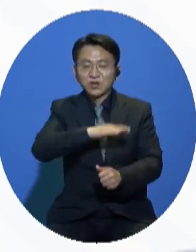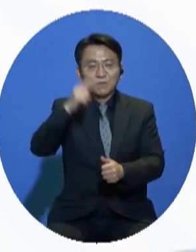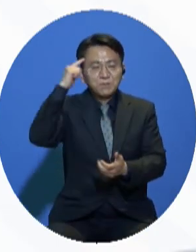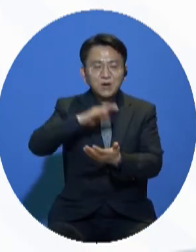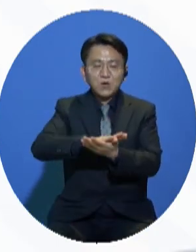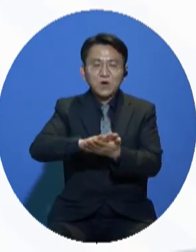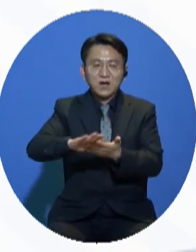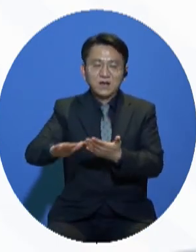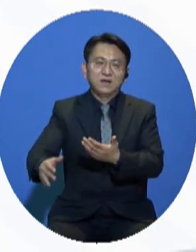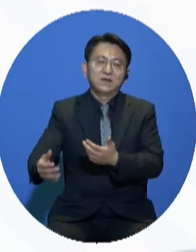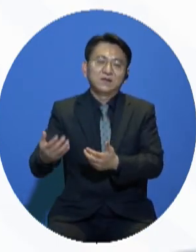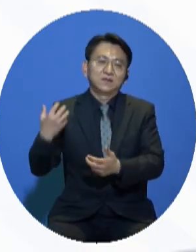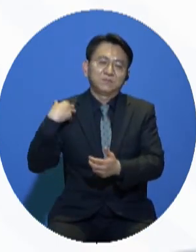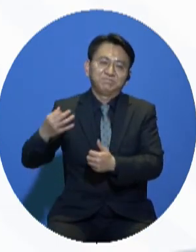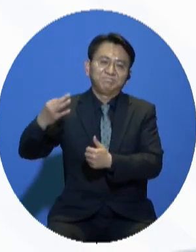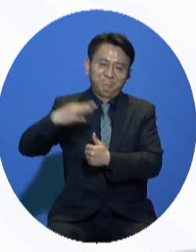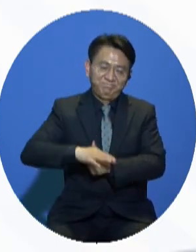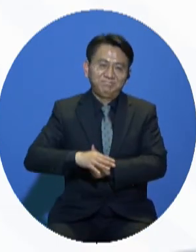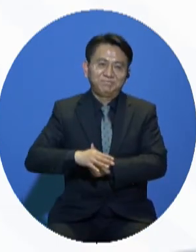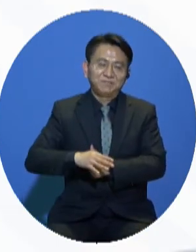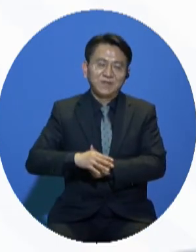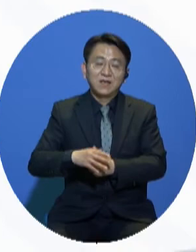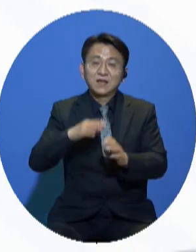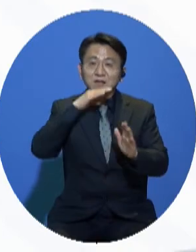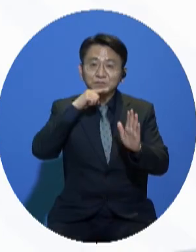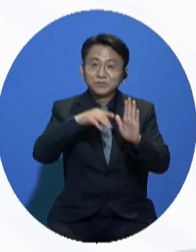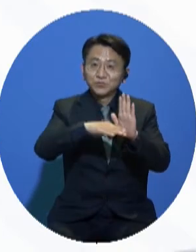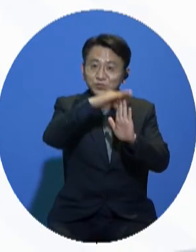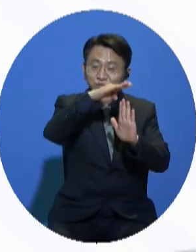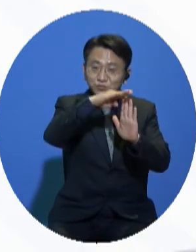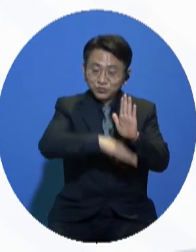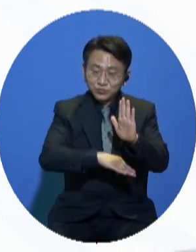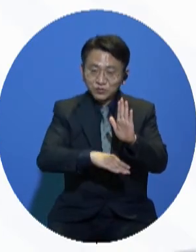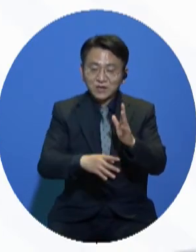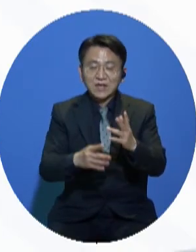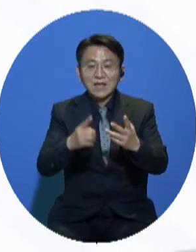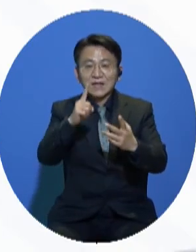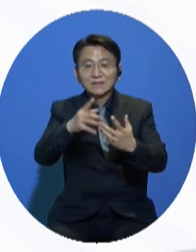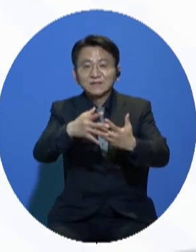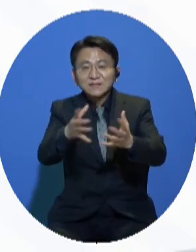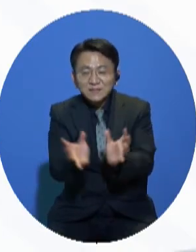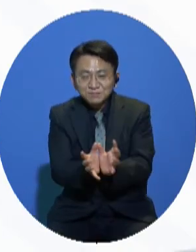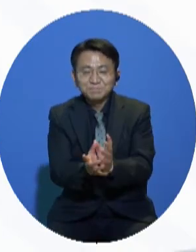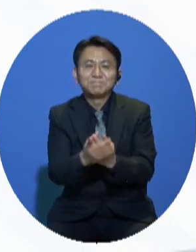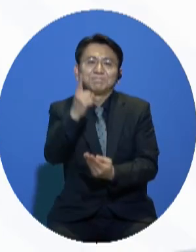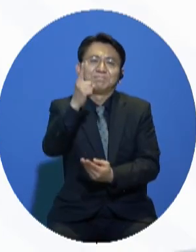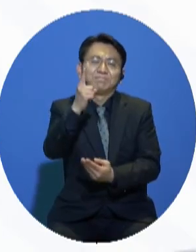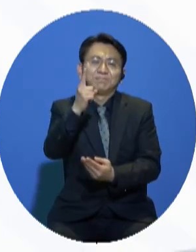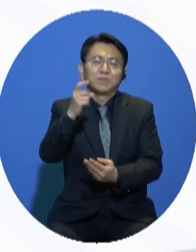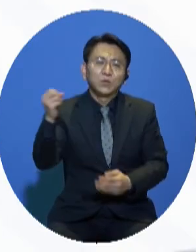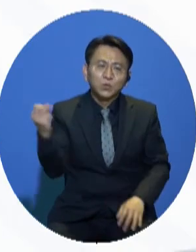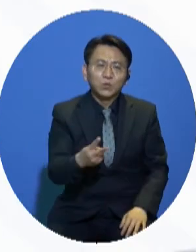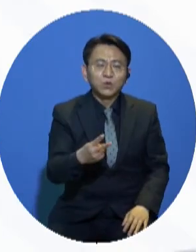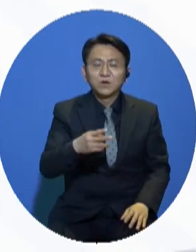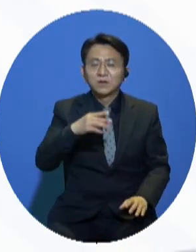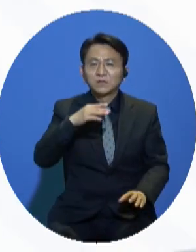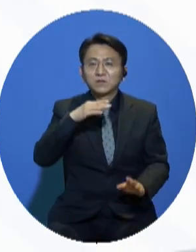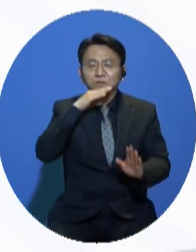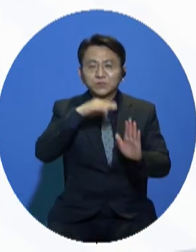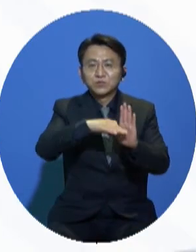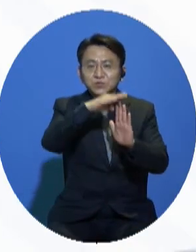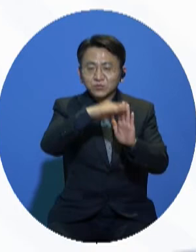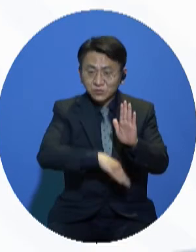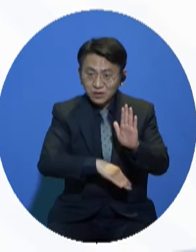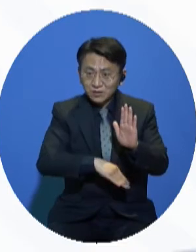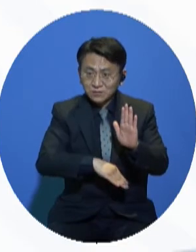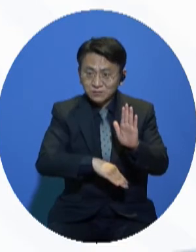미션을 선사하였습니다. have shown us 남북 North 단일 and South 팀은 Korea has 그리고 남한과 allowed to